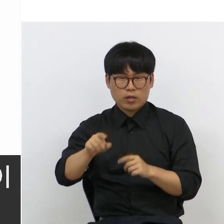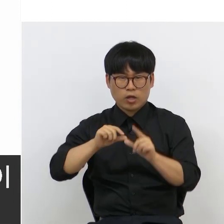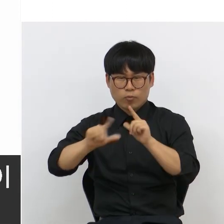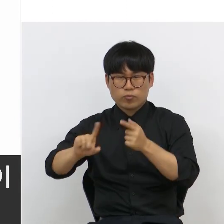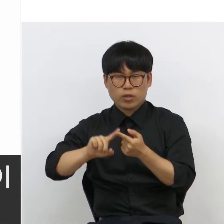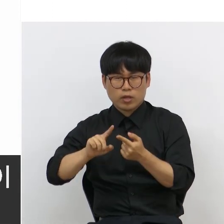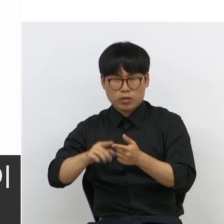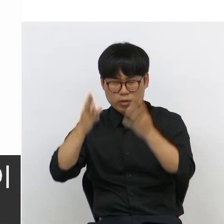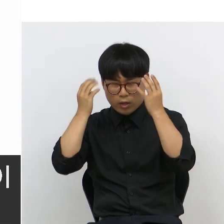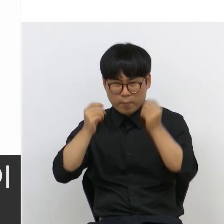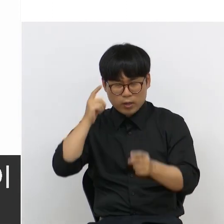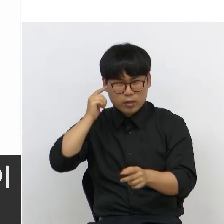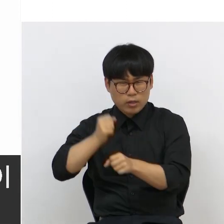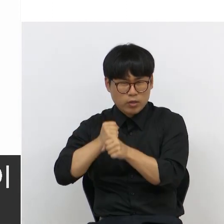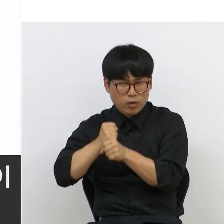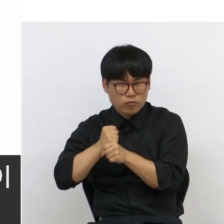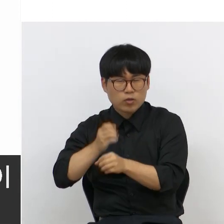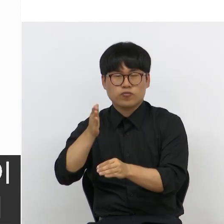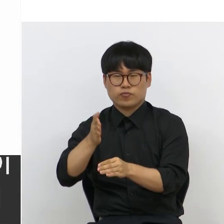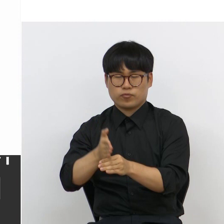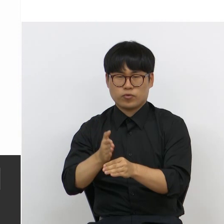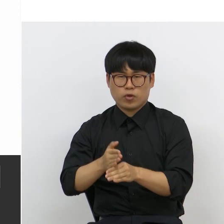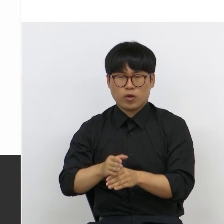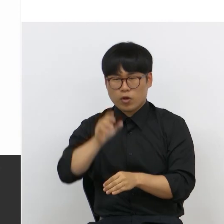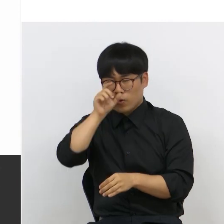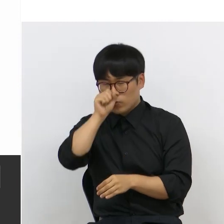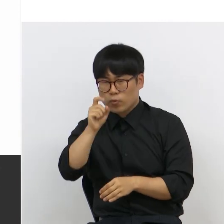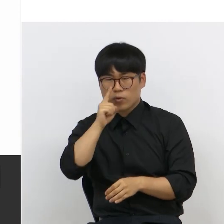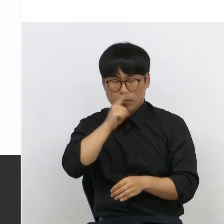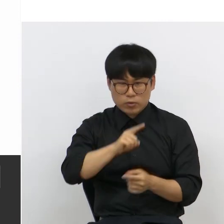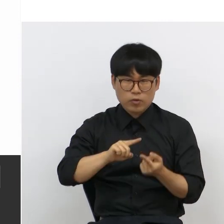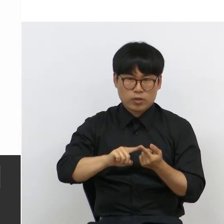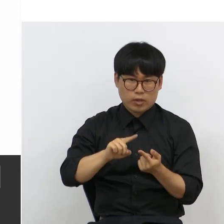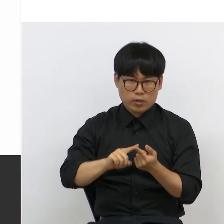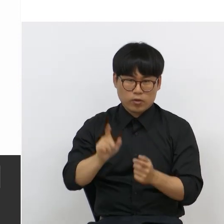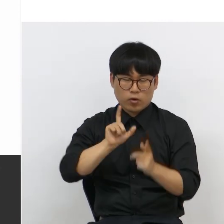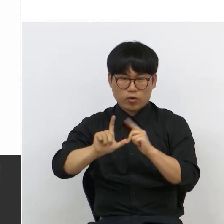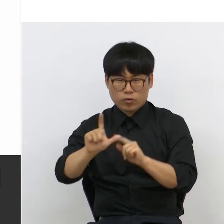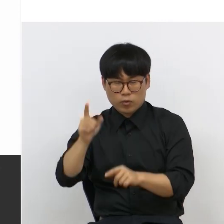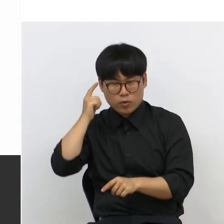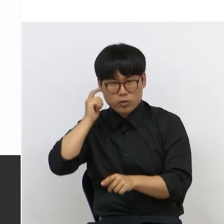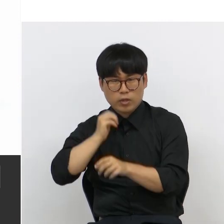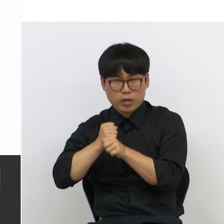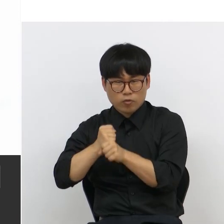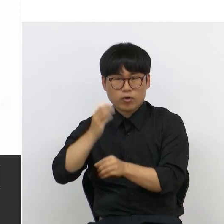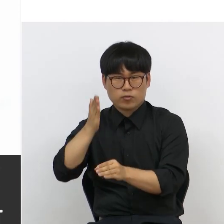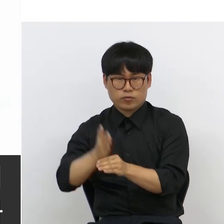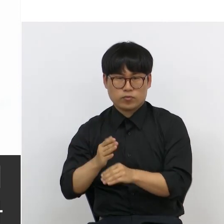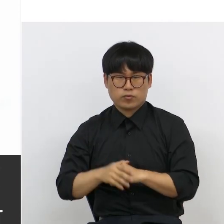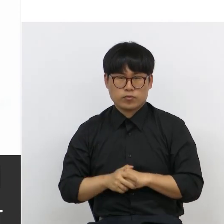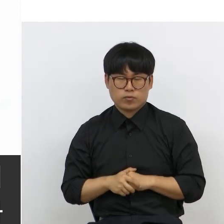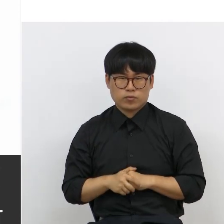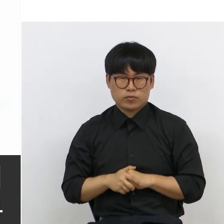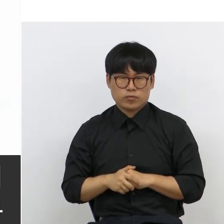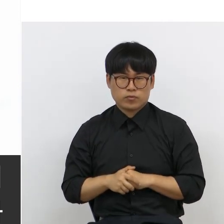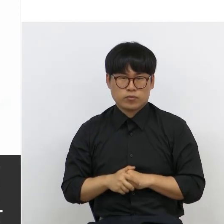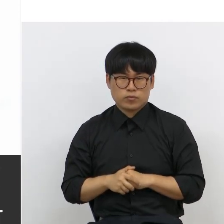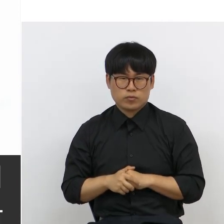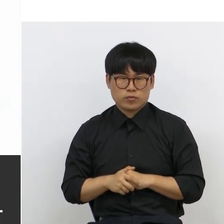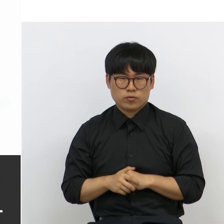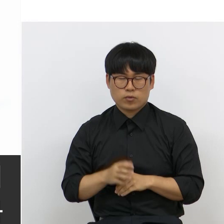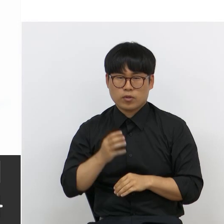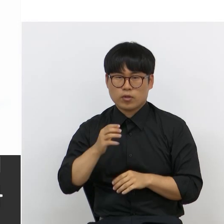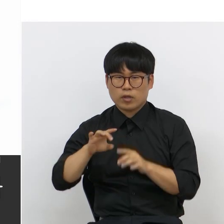이루어지고 뭐가 좋다, 뭐가 나쁘다, 뭐가 더 효율적이다 이런 연구가 이루어지고 있습니다. 전국